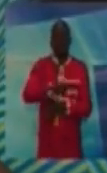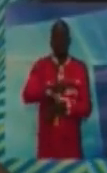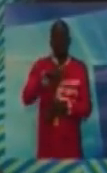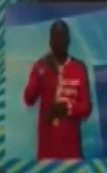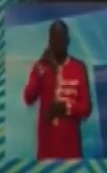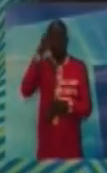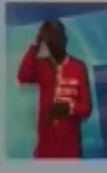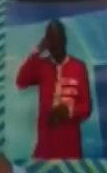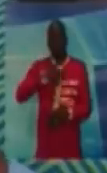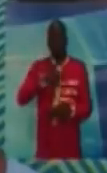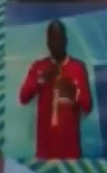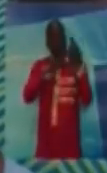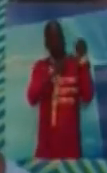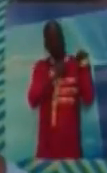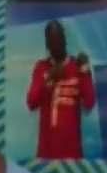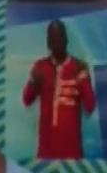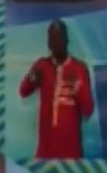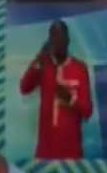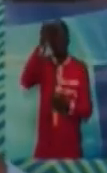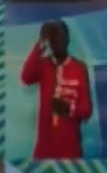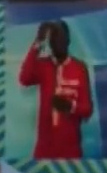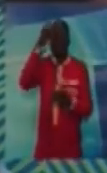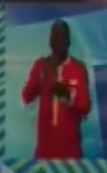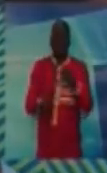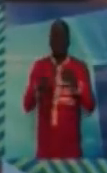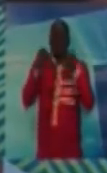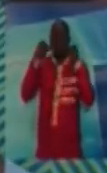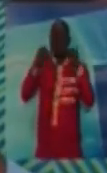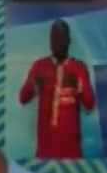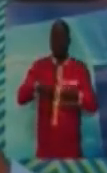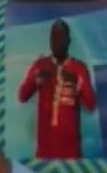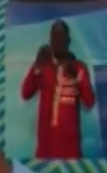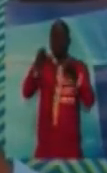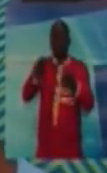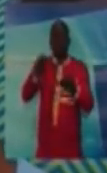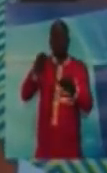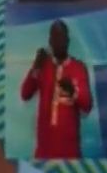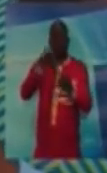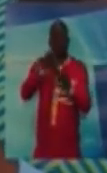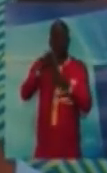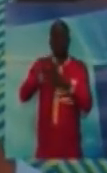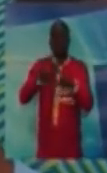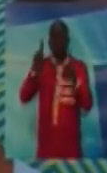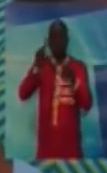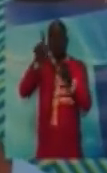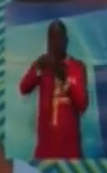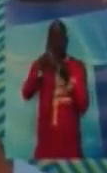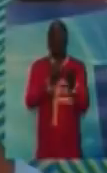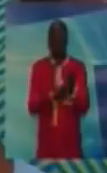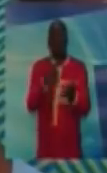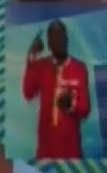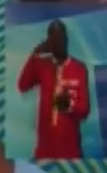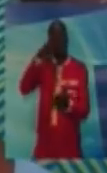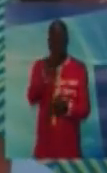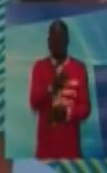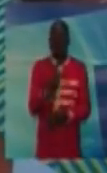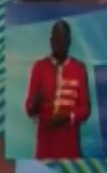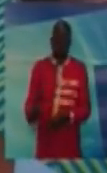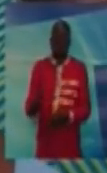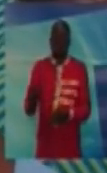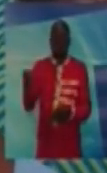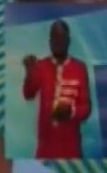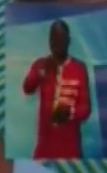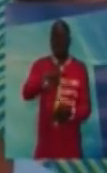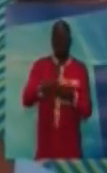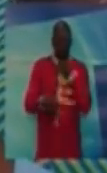qui est des hommes et des femmes responsables. Vous savez quelle information porter et quelle n'est pas portée. Mais là, c'est un projet de loi qui vous infantilise. C'est à eux de